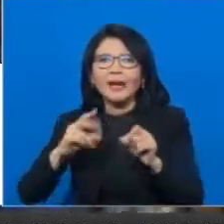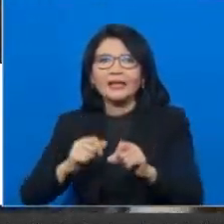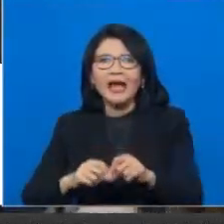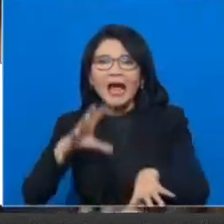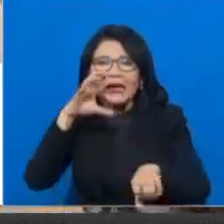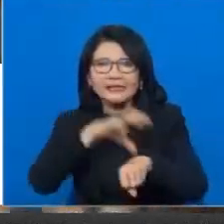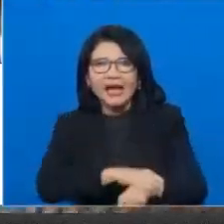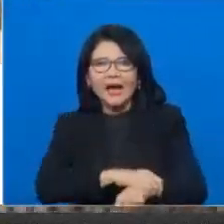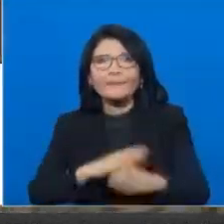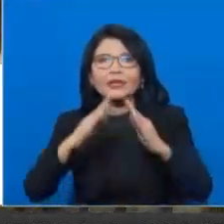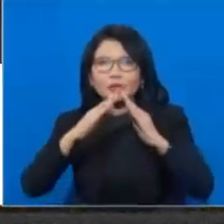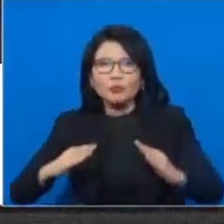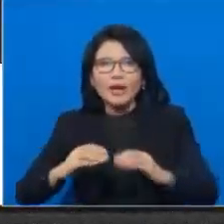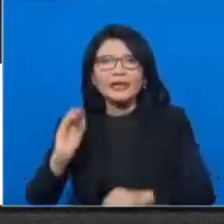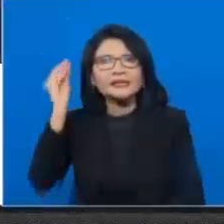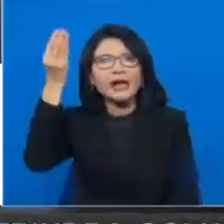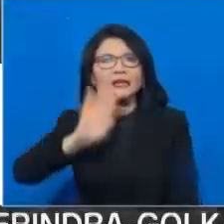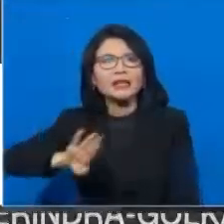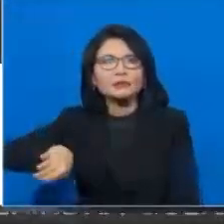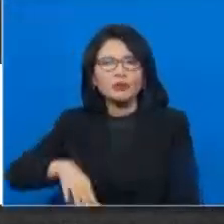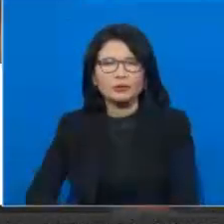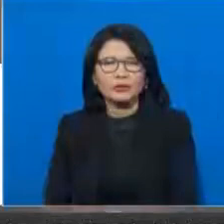di kawasan Cipinang, Jakarta Timur.